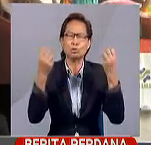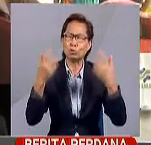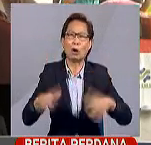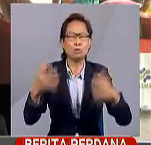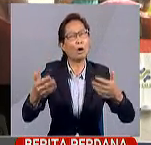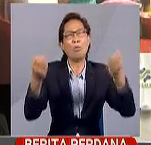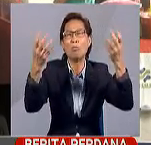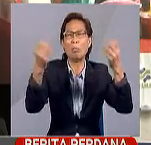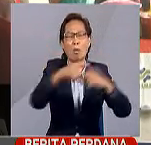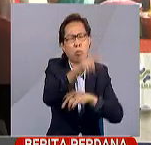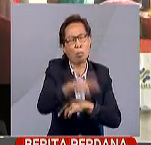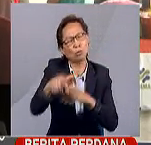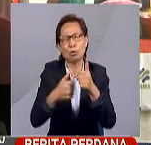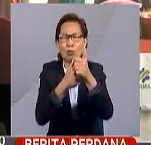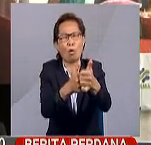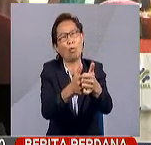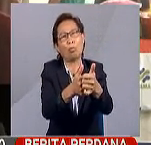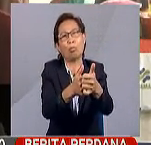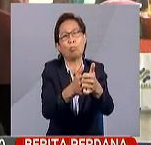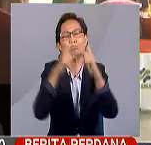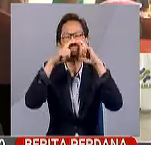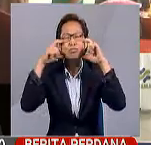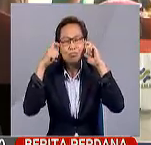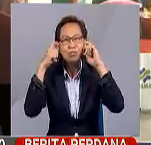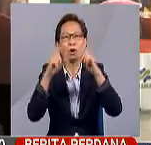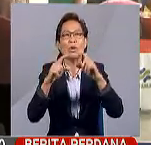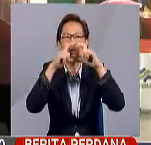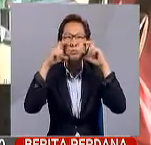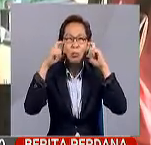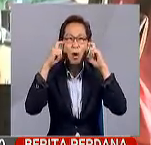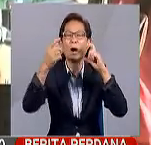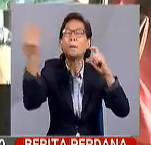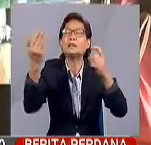ramai orang yang mengikuti norma yang baru ni.